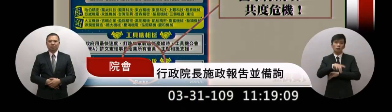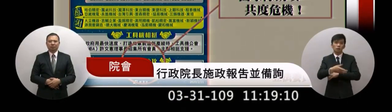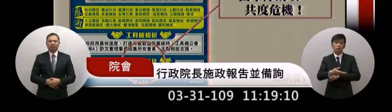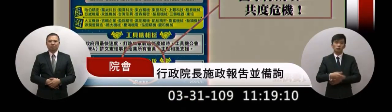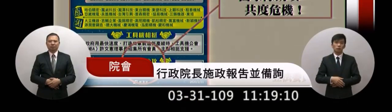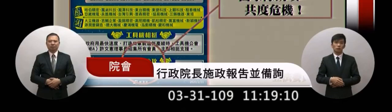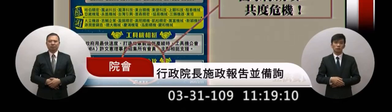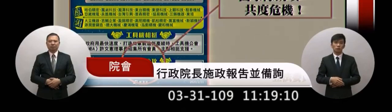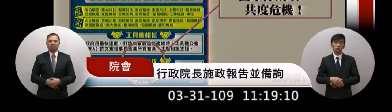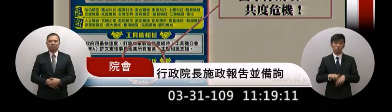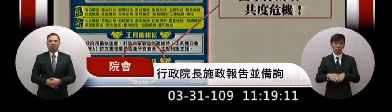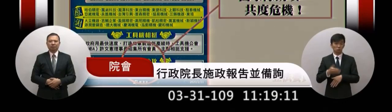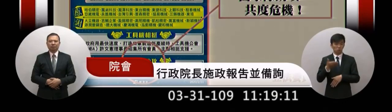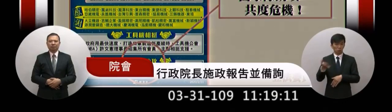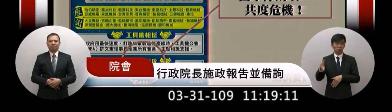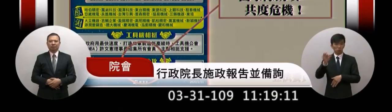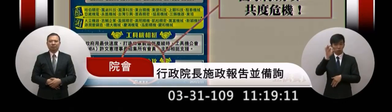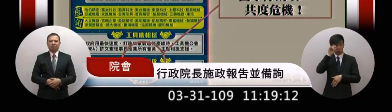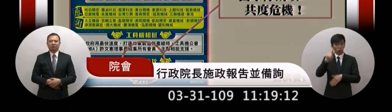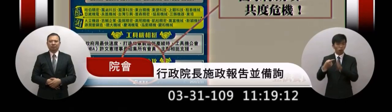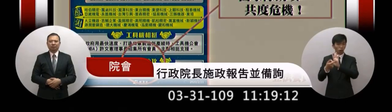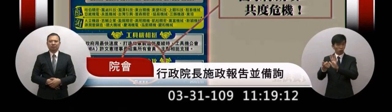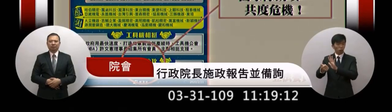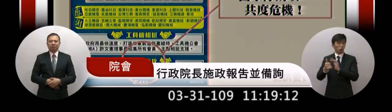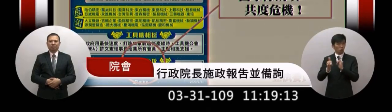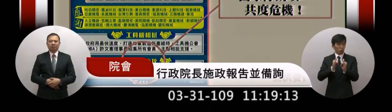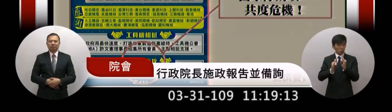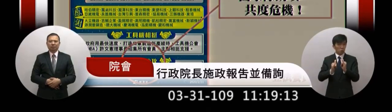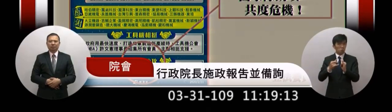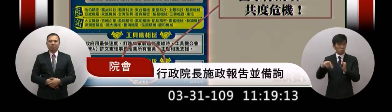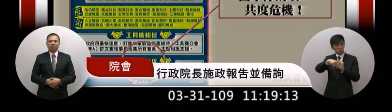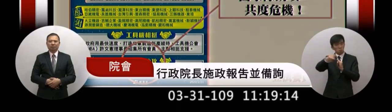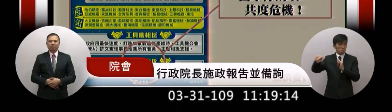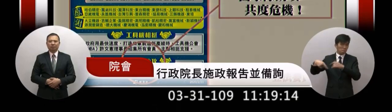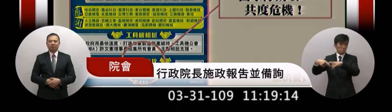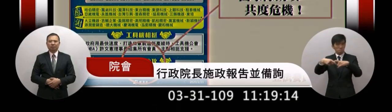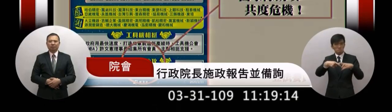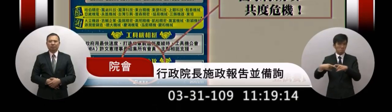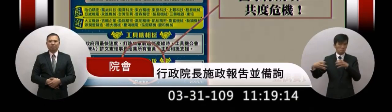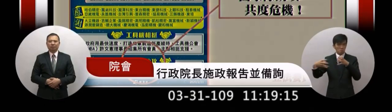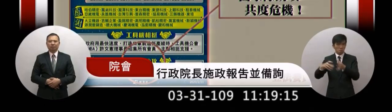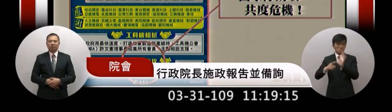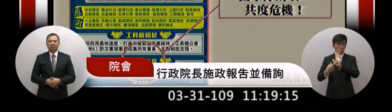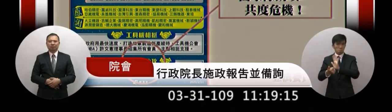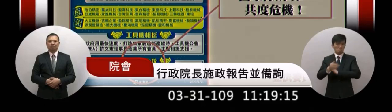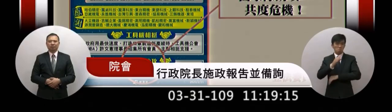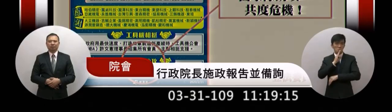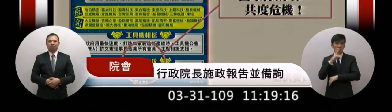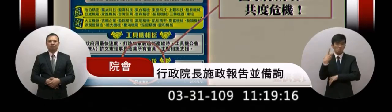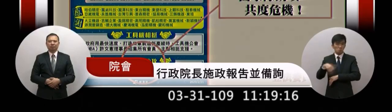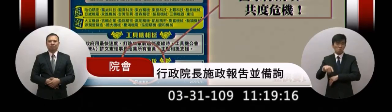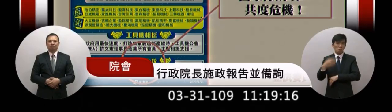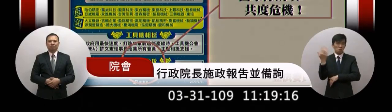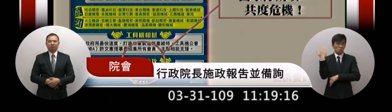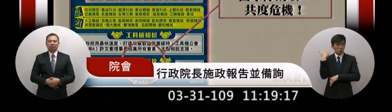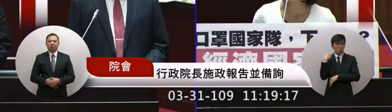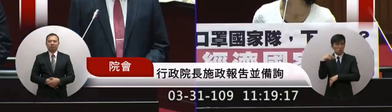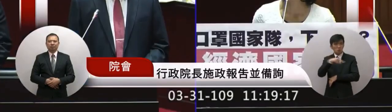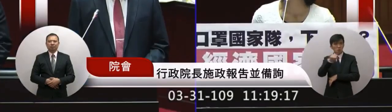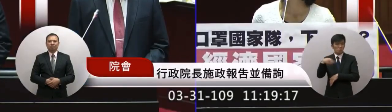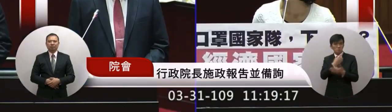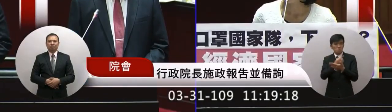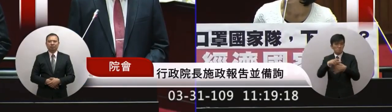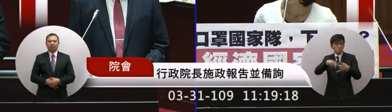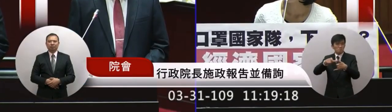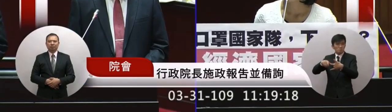看到就是这样的奇迹，当然是国人一起所创造出来的，在幕后有许多的无名英雄，其实他们不是无